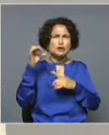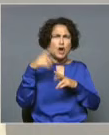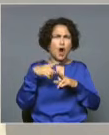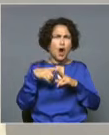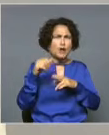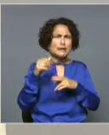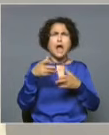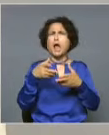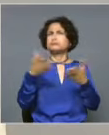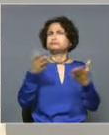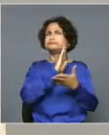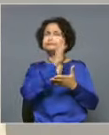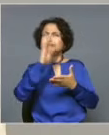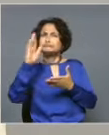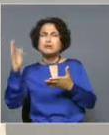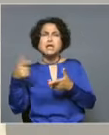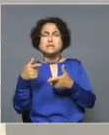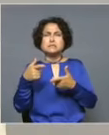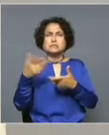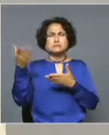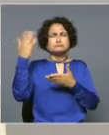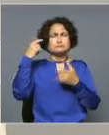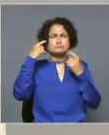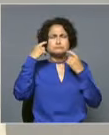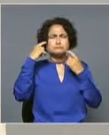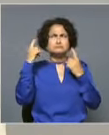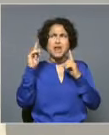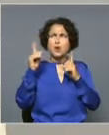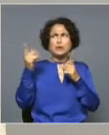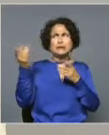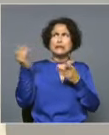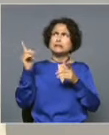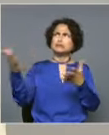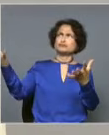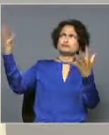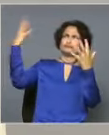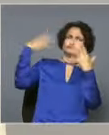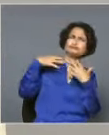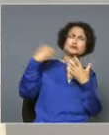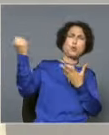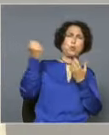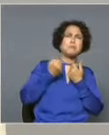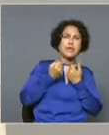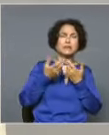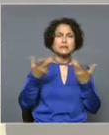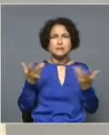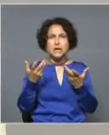върху лавица, и дори се бои, че някой ден книгите ще го затрупат и ще го убият.